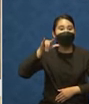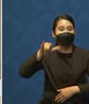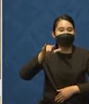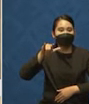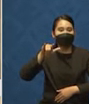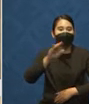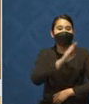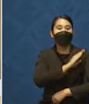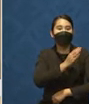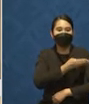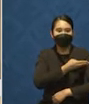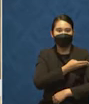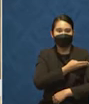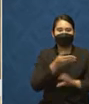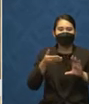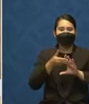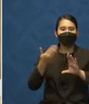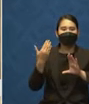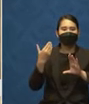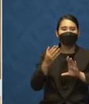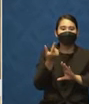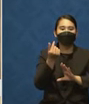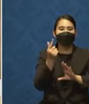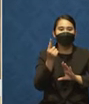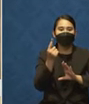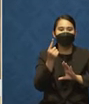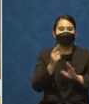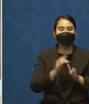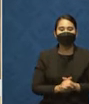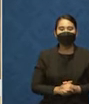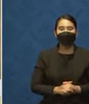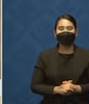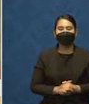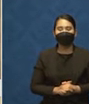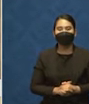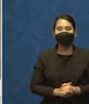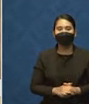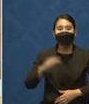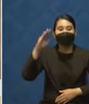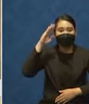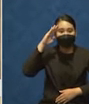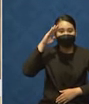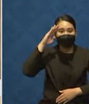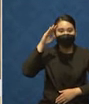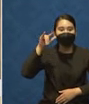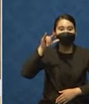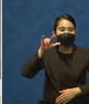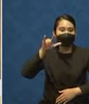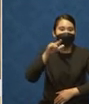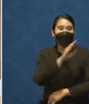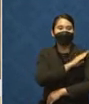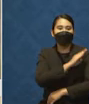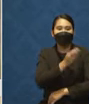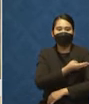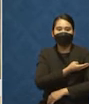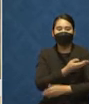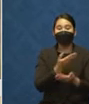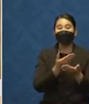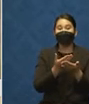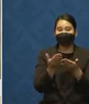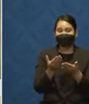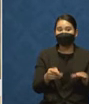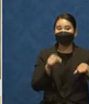อย่าเพิ่งครับขออยู่หน้าสไลด์11ก่อนนะครับกองทัพอากาศฟิลิปปินส์นะครับเขาซื้อเพียงลำละ